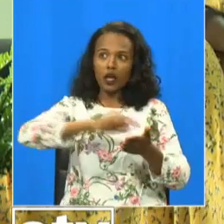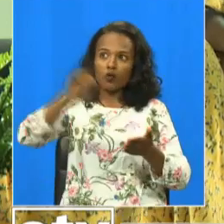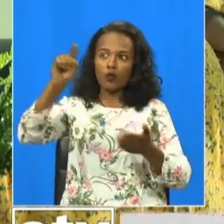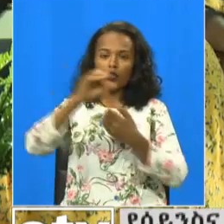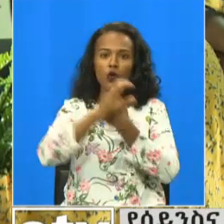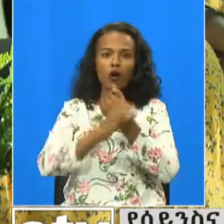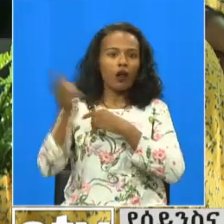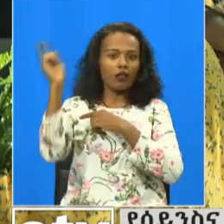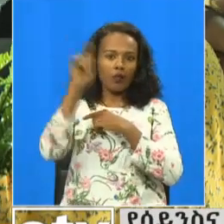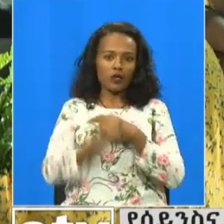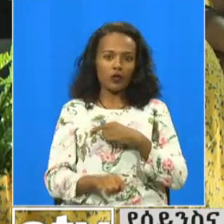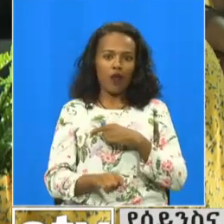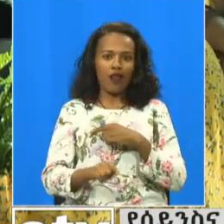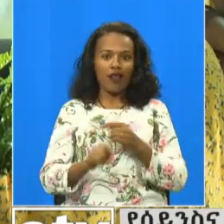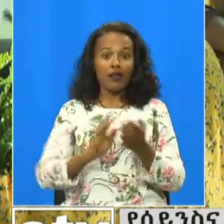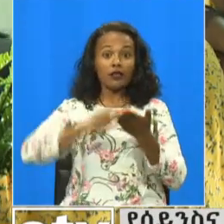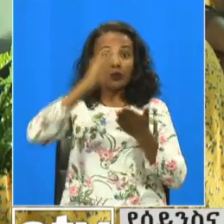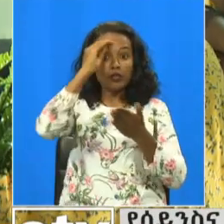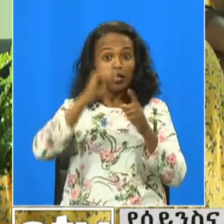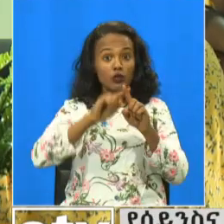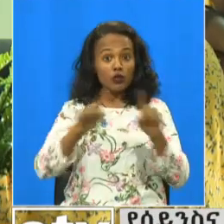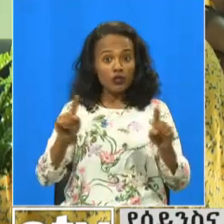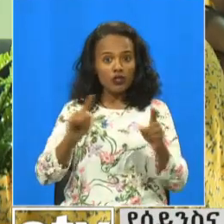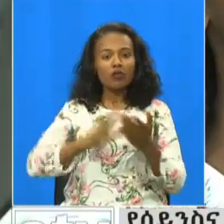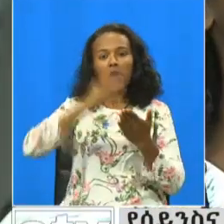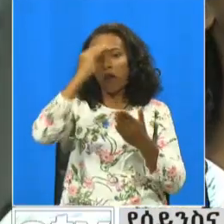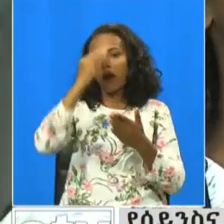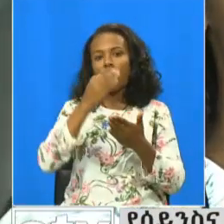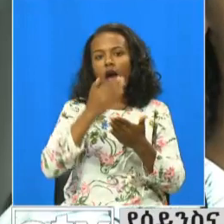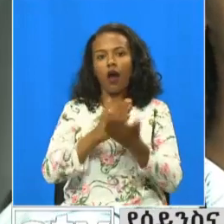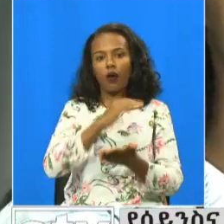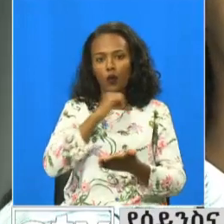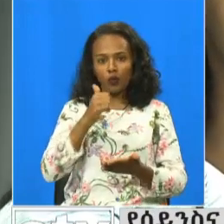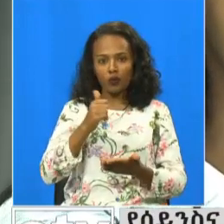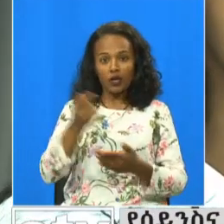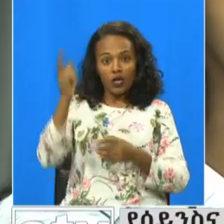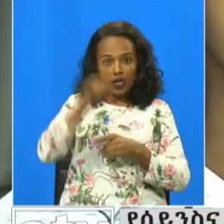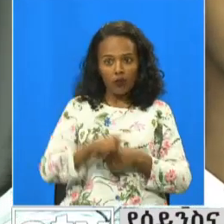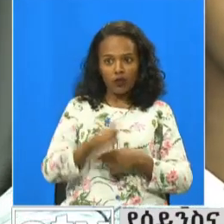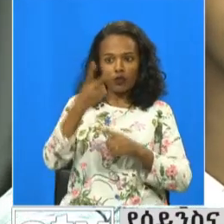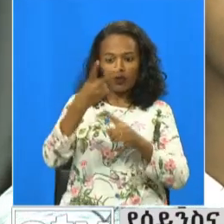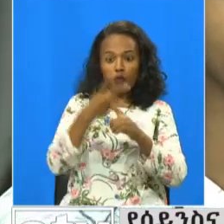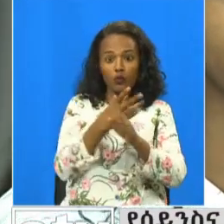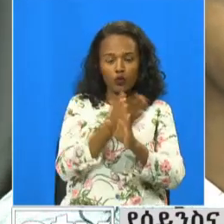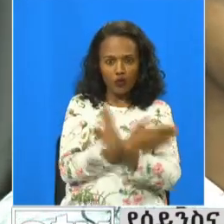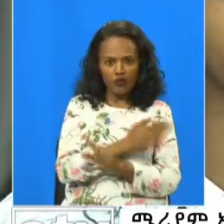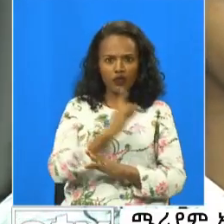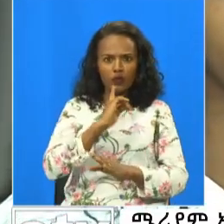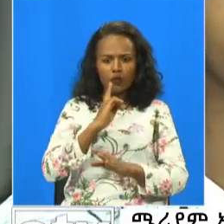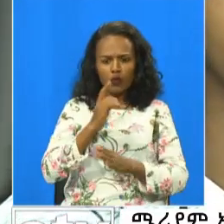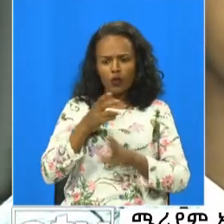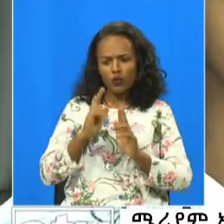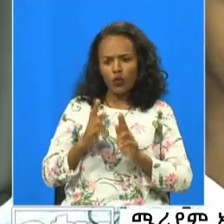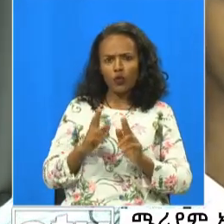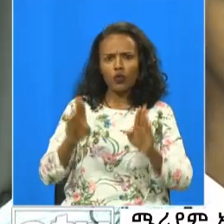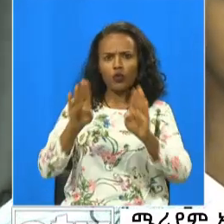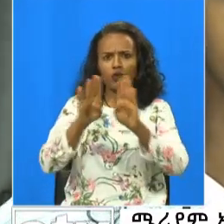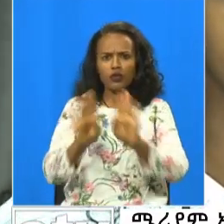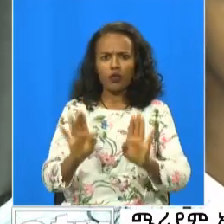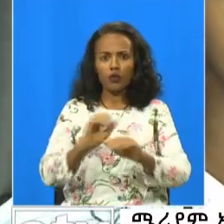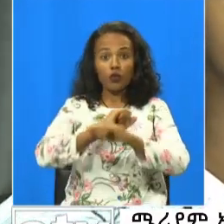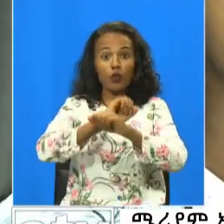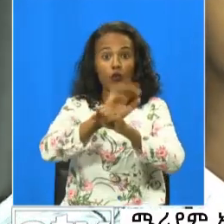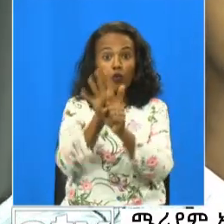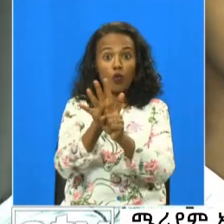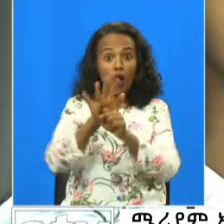ሀገራት ተመልሰዋል። ትምህርታቸውን ግን መማር አላቋረጡም። የመጣሁት ከሁለት ወር በፊት ነው። ቶሎ ነው ለኛ የዘጉልን ኮሮና እንዳይስፋፋ